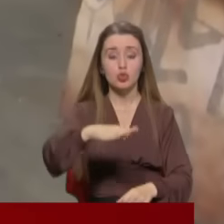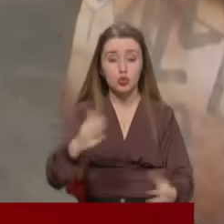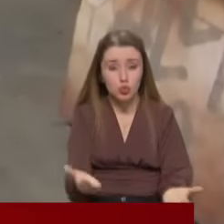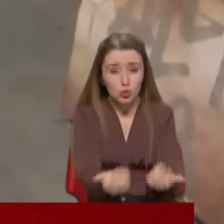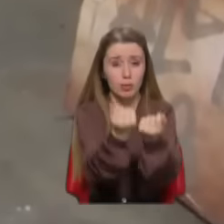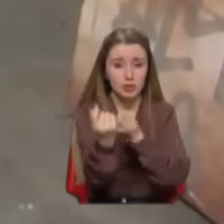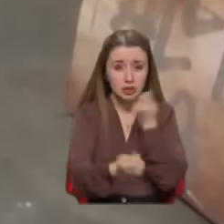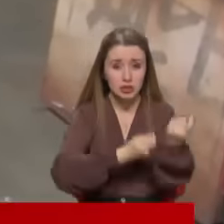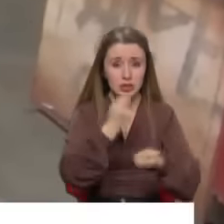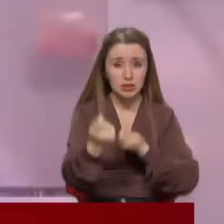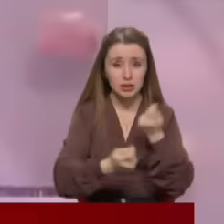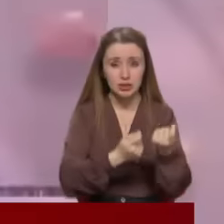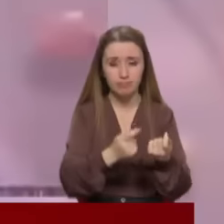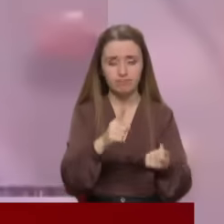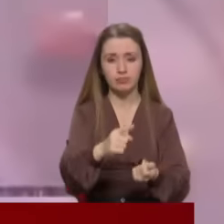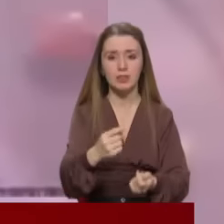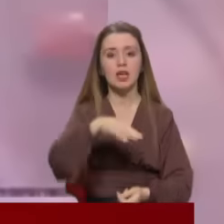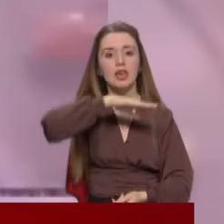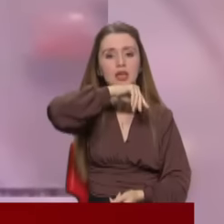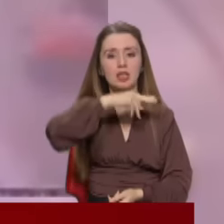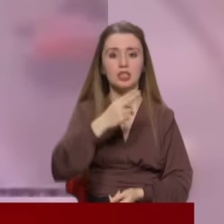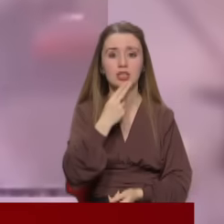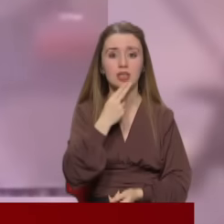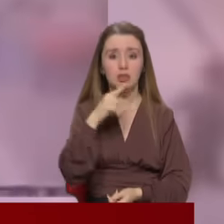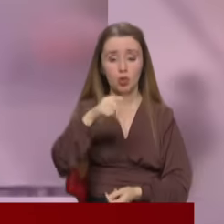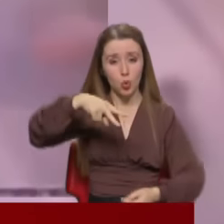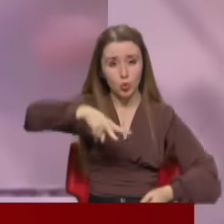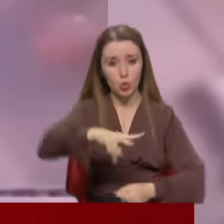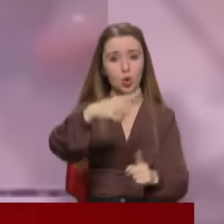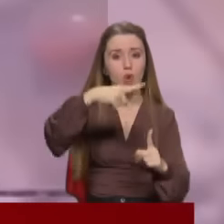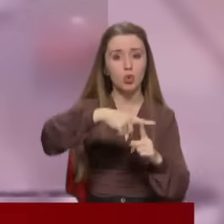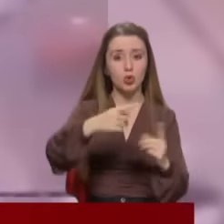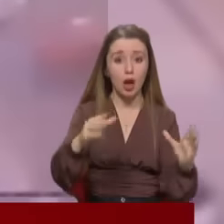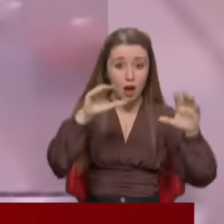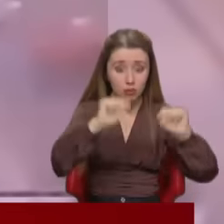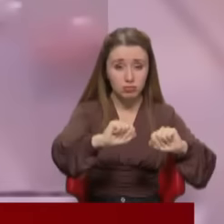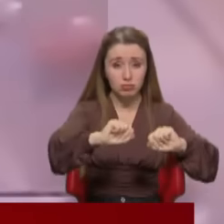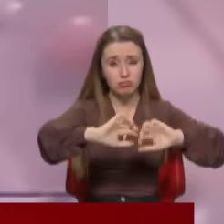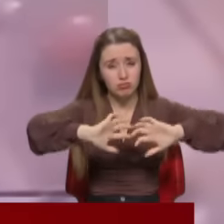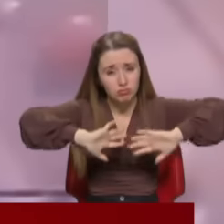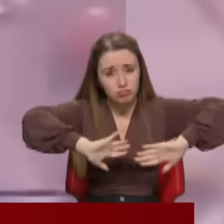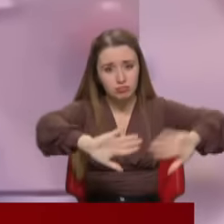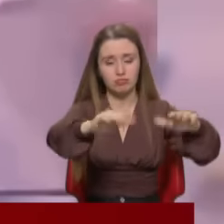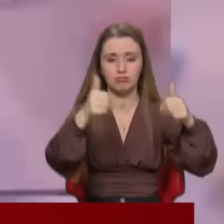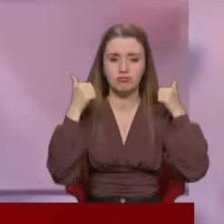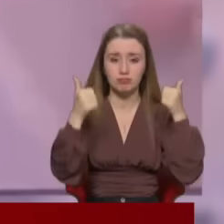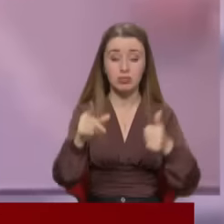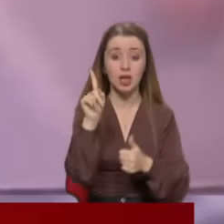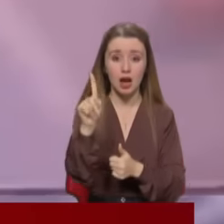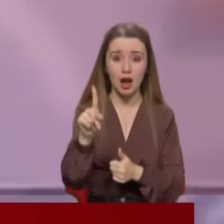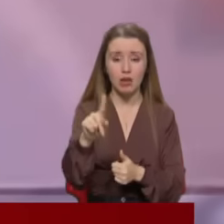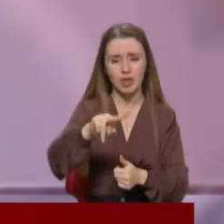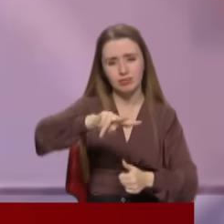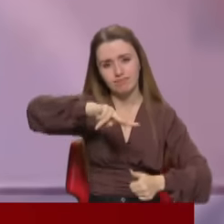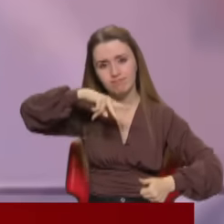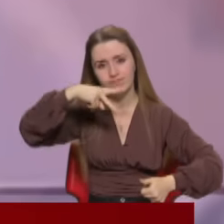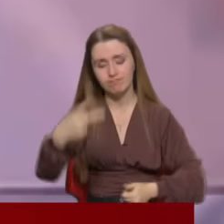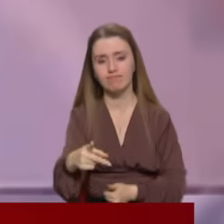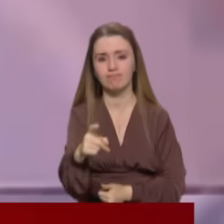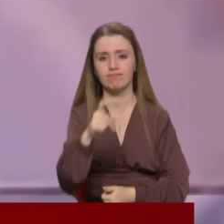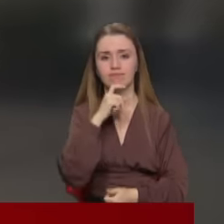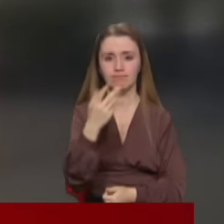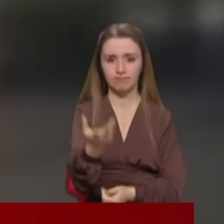kurtarayım derken işte hamle yaptı. Yaşlı kadın tramvay hattına koşan torununu yakaladı. Yoldan itmeyi başardı. Ancak dengesini kaybedip